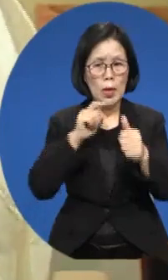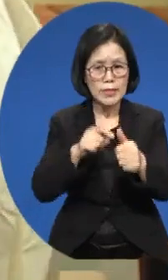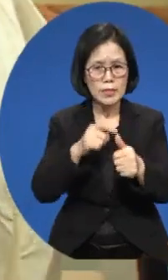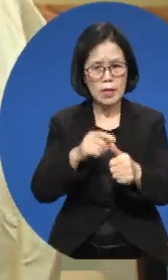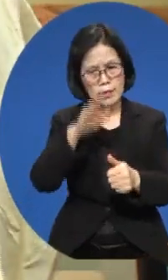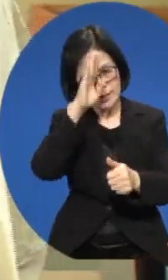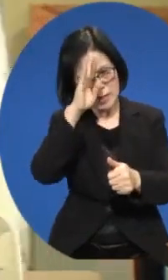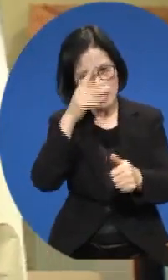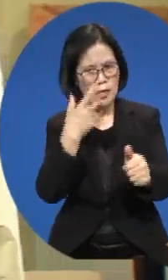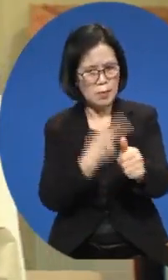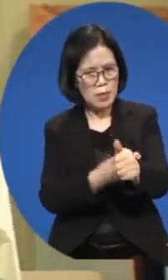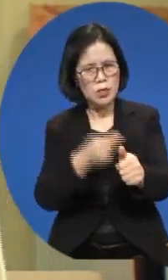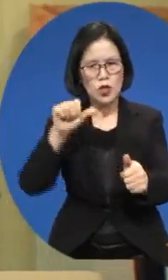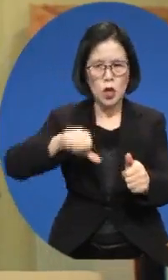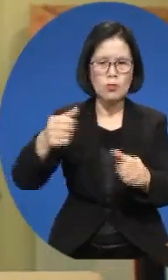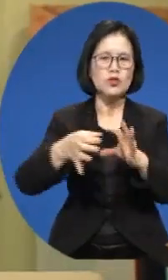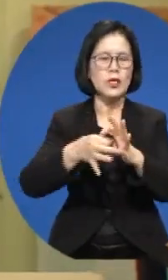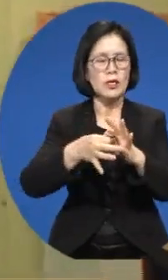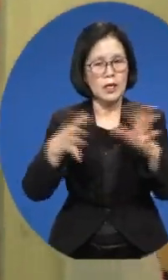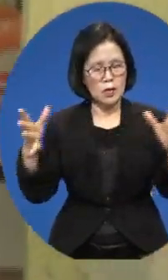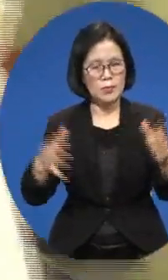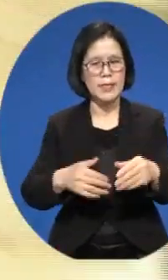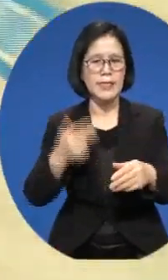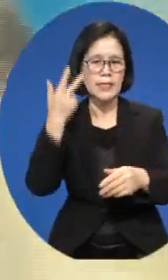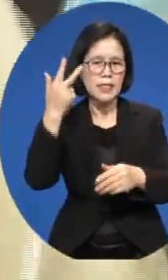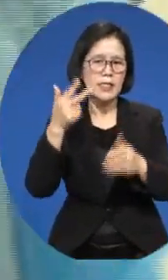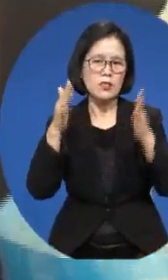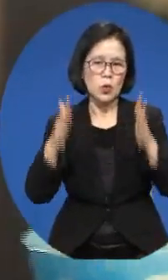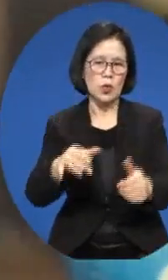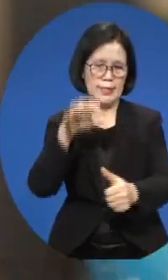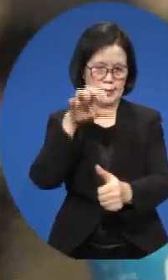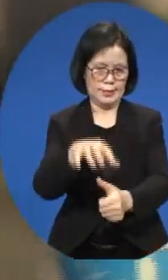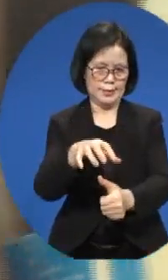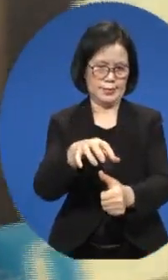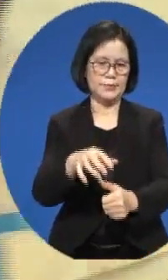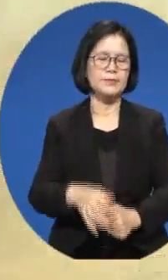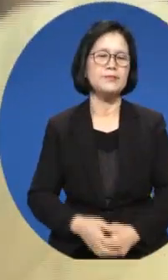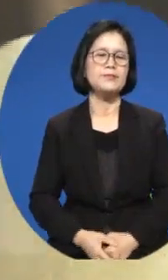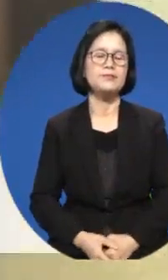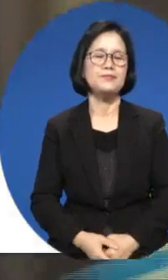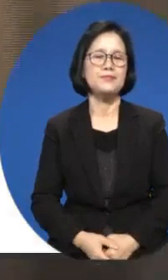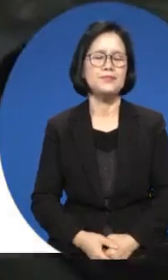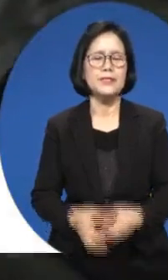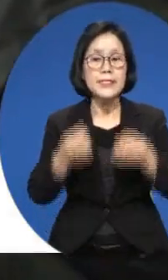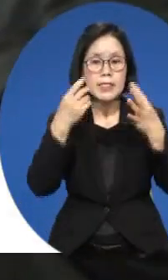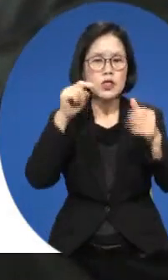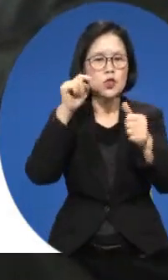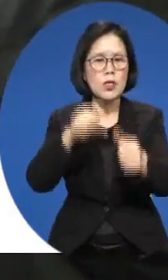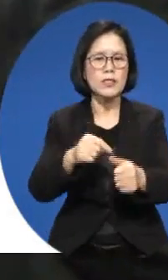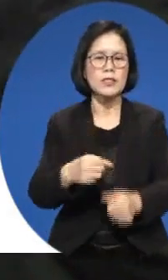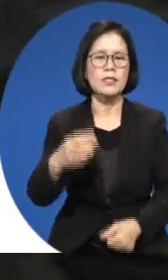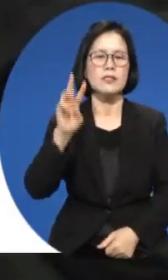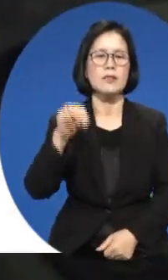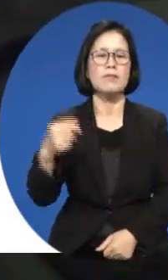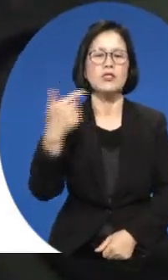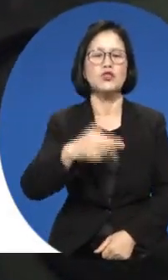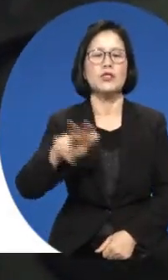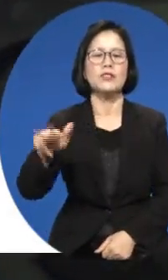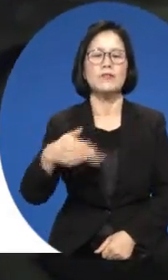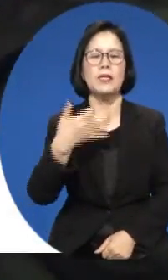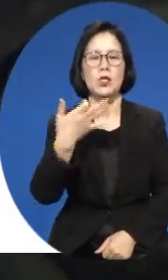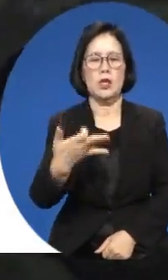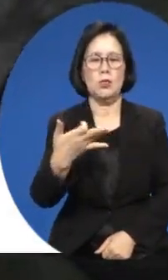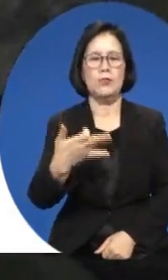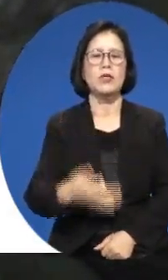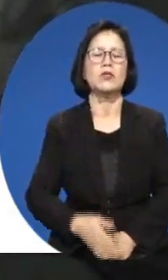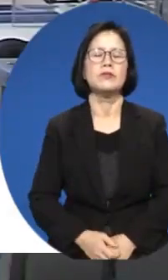증상이나 예방접종 여부와 상관없이 7일 동안 격리됩니다. 신규 확진자는 36,719명